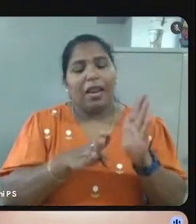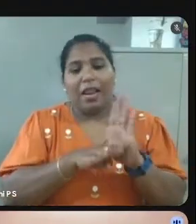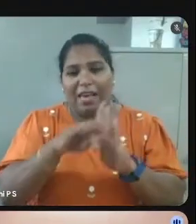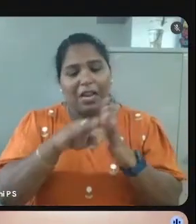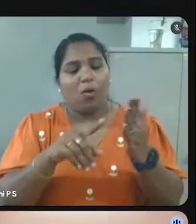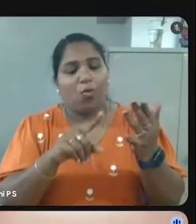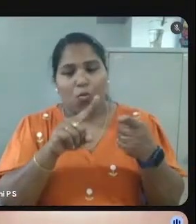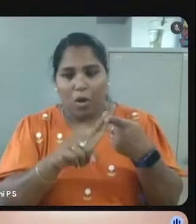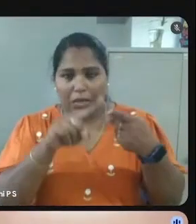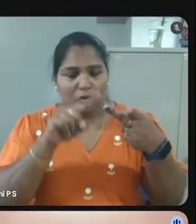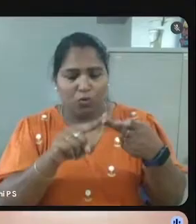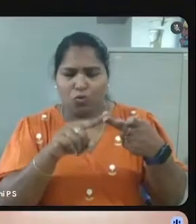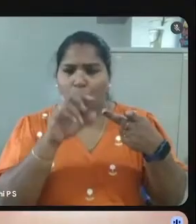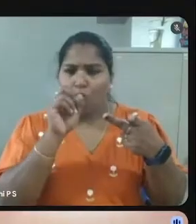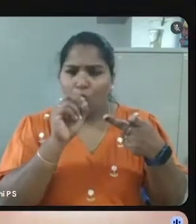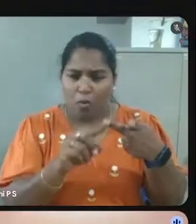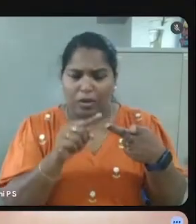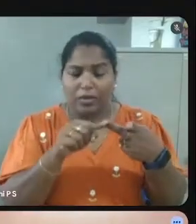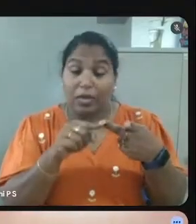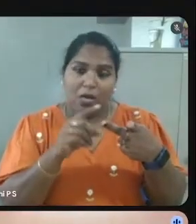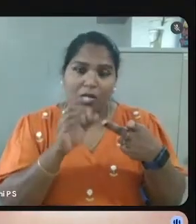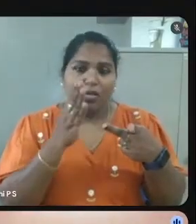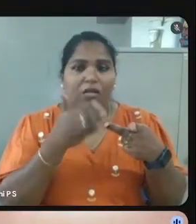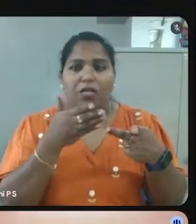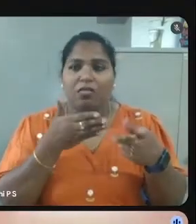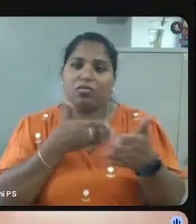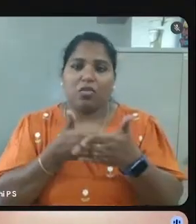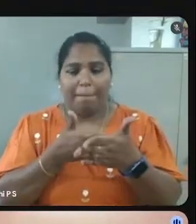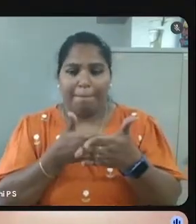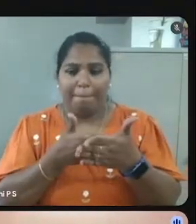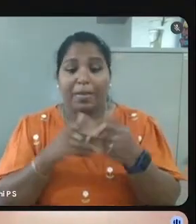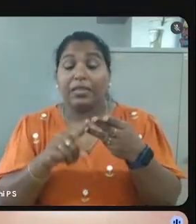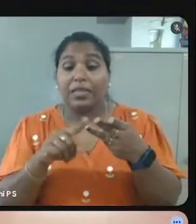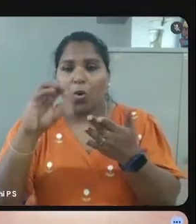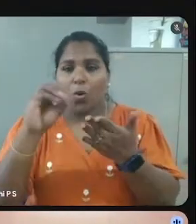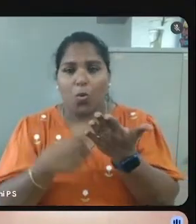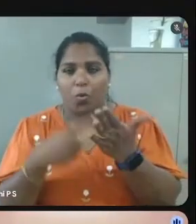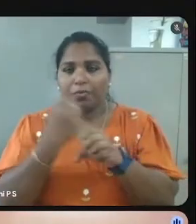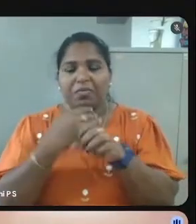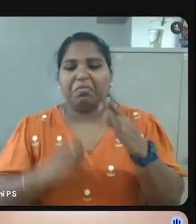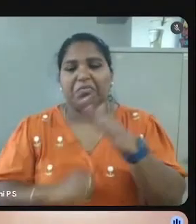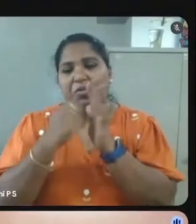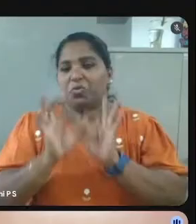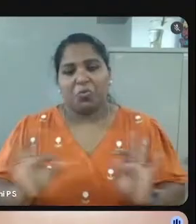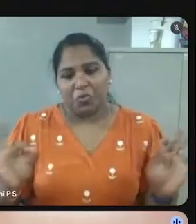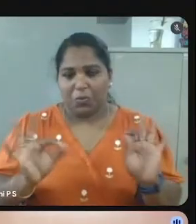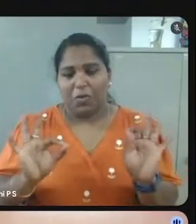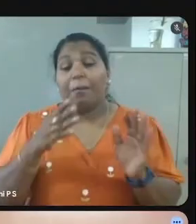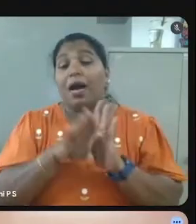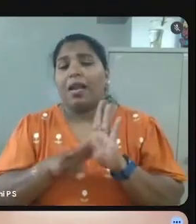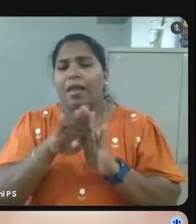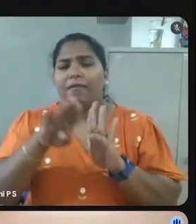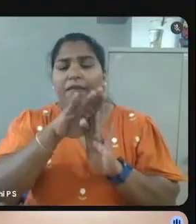ന്യൂറോ മസ്കുലർ ടെൻഷൻക്ക് എത്താനുള്ള സാധ്യത ഉണ്ടായിരിക്കും, സിവിയാരിറ്റി പൊറത്തും ഉണ്ടായിരിക്കും. അപ്പൊ അത് ഏത്